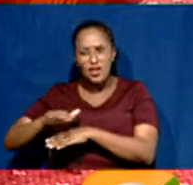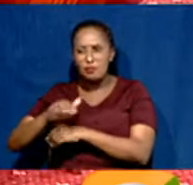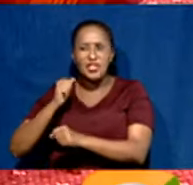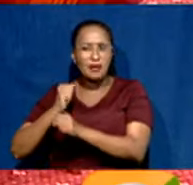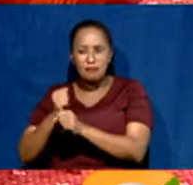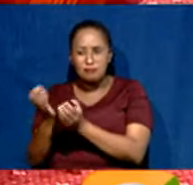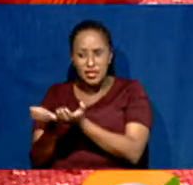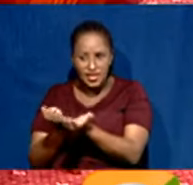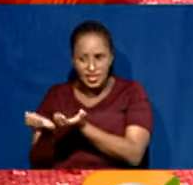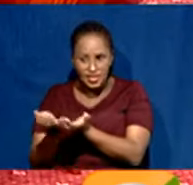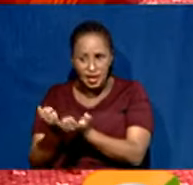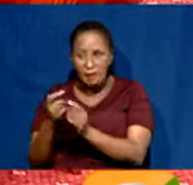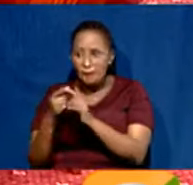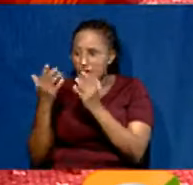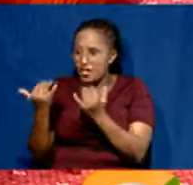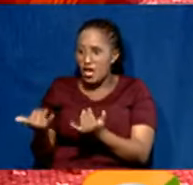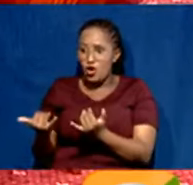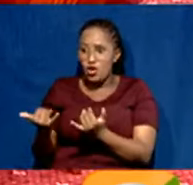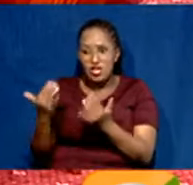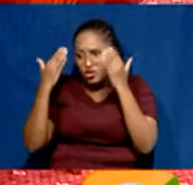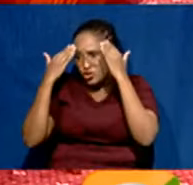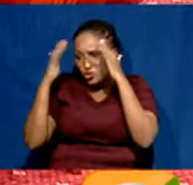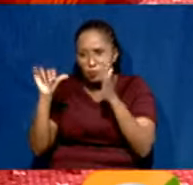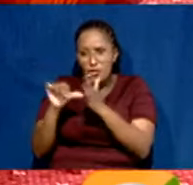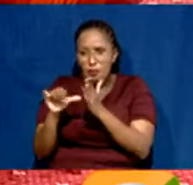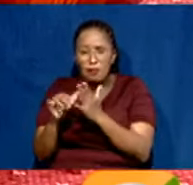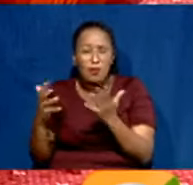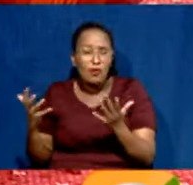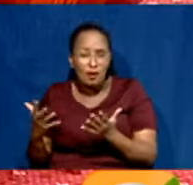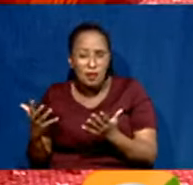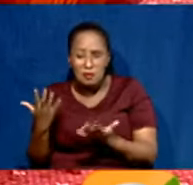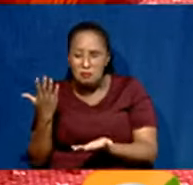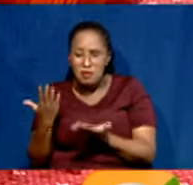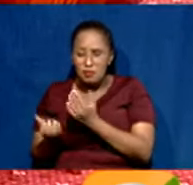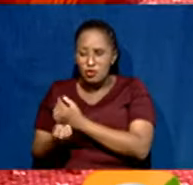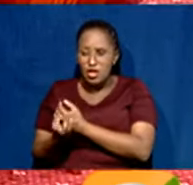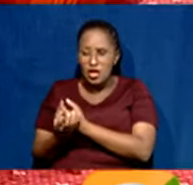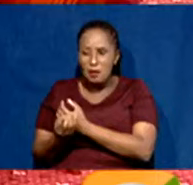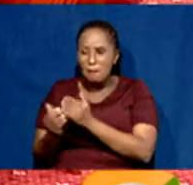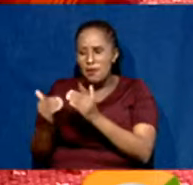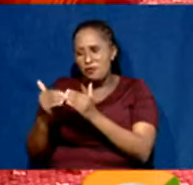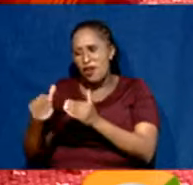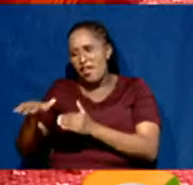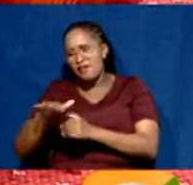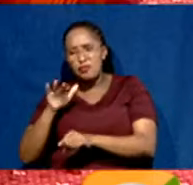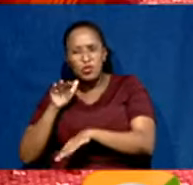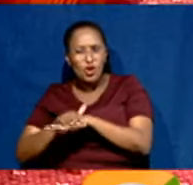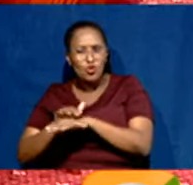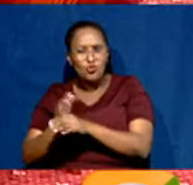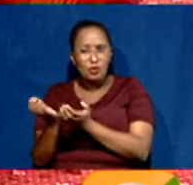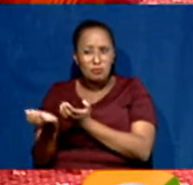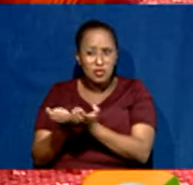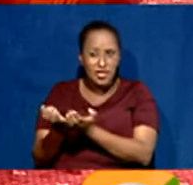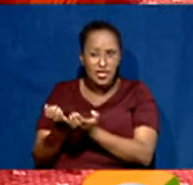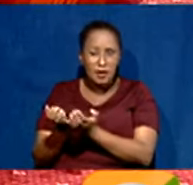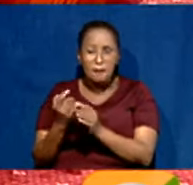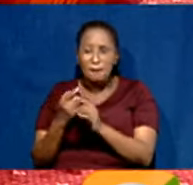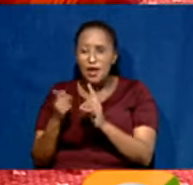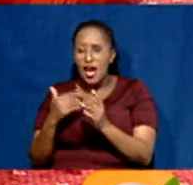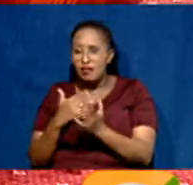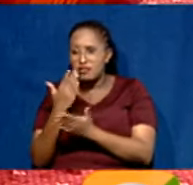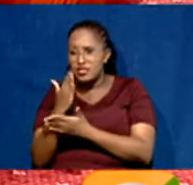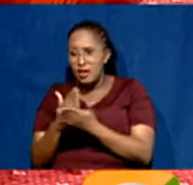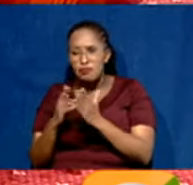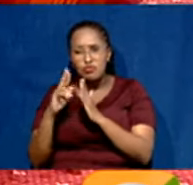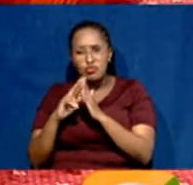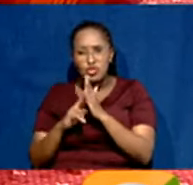biashara. Tunavyoona sasa, sijui kama palikoseka wapi, pengine unaweza kutueleza, manake kulikuwa na mazingira mazuri ya kufanya biashara. Kuna takwimu ambazo zimetolewa